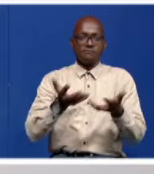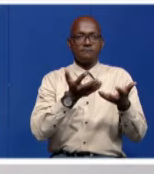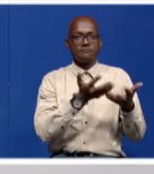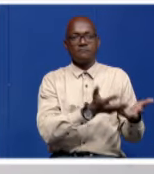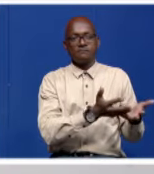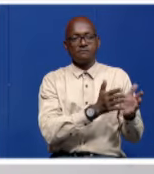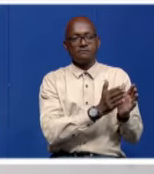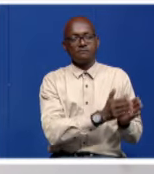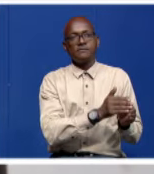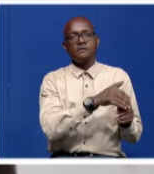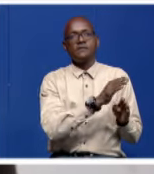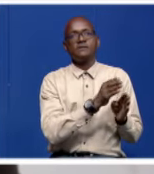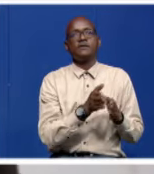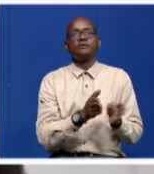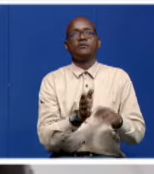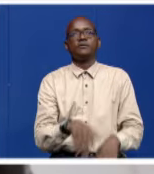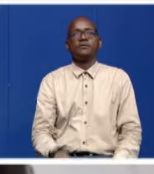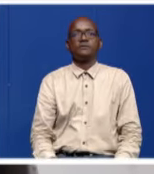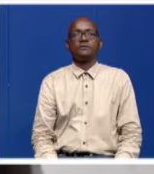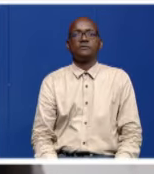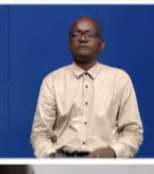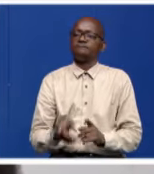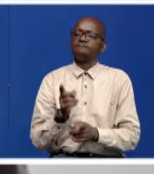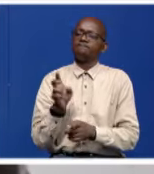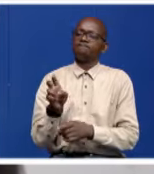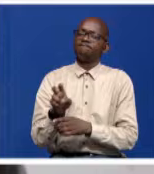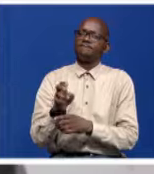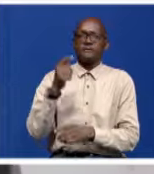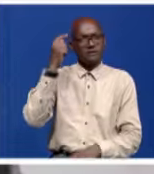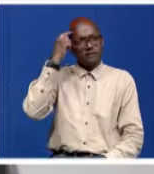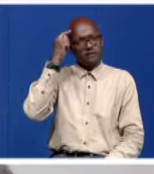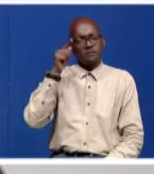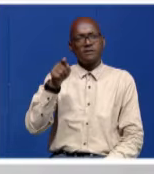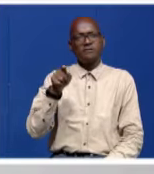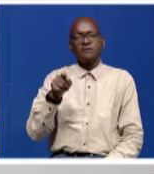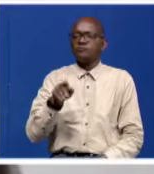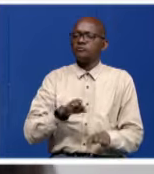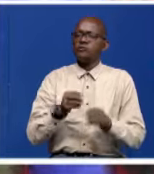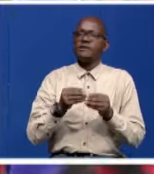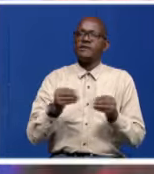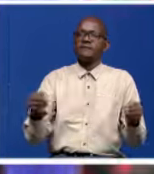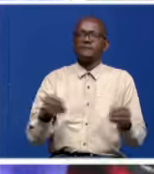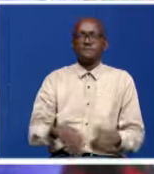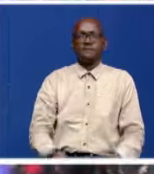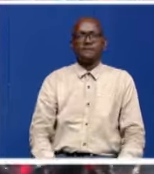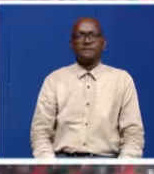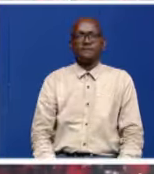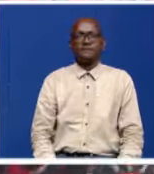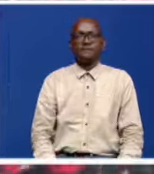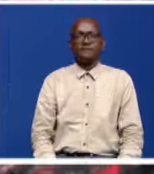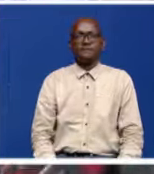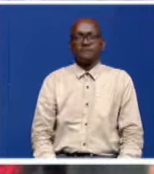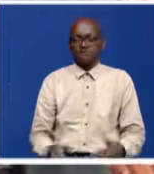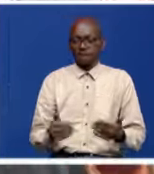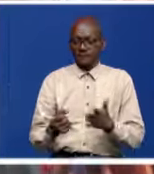Shaw njemto naaa kwa sasa n ketua mudamre BA kuta kwa